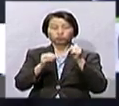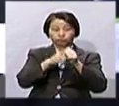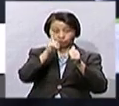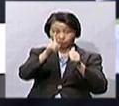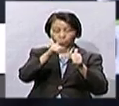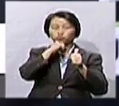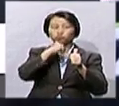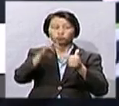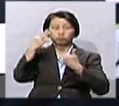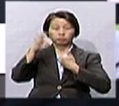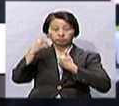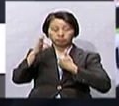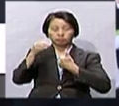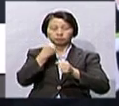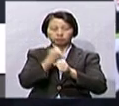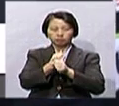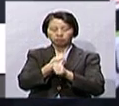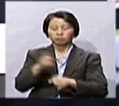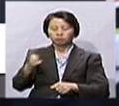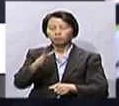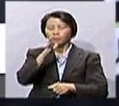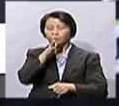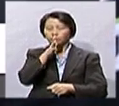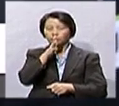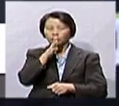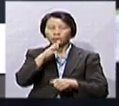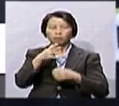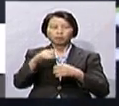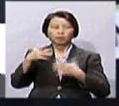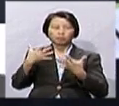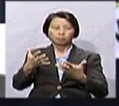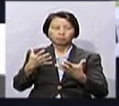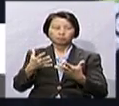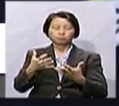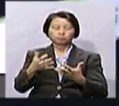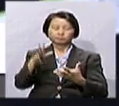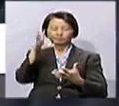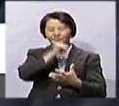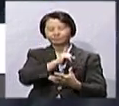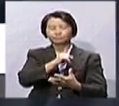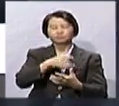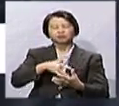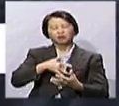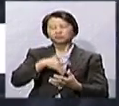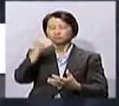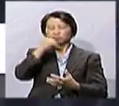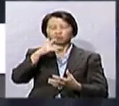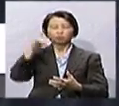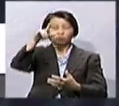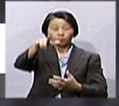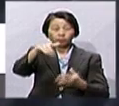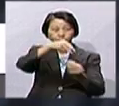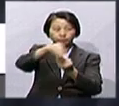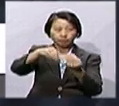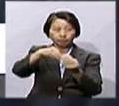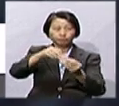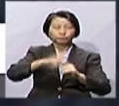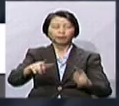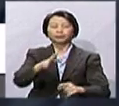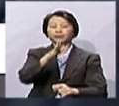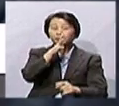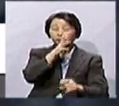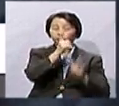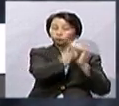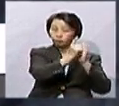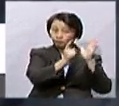19 tahun. Azlin pada mulanya hampir melepaskan tawaran untuk menunaikan haji tahun ini. Ibu mertuanya